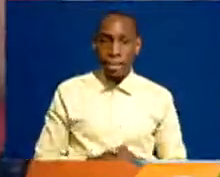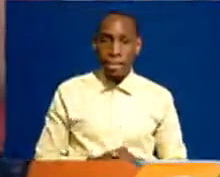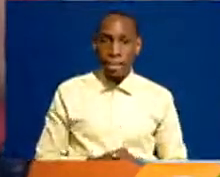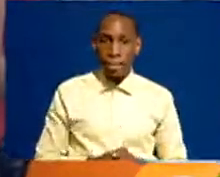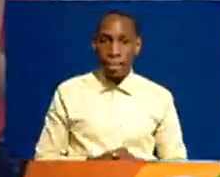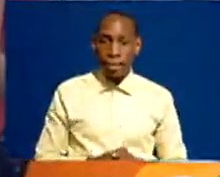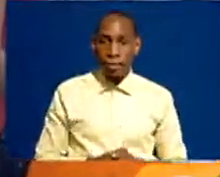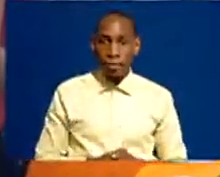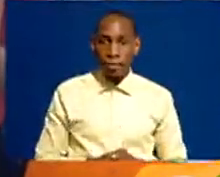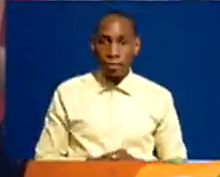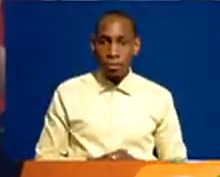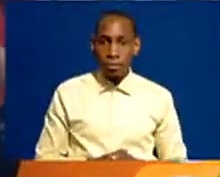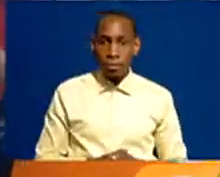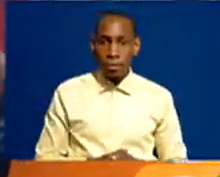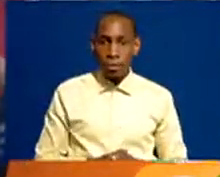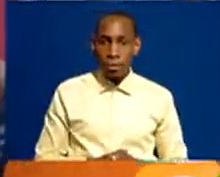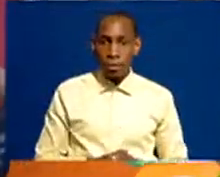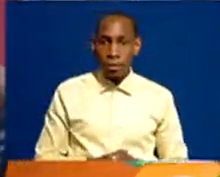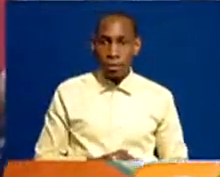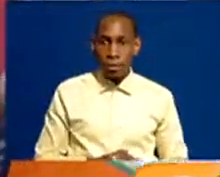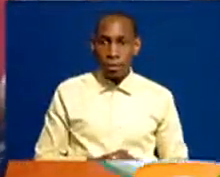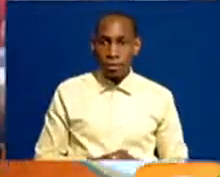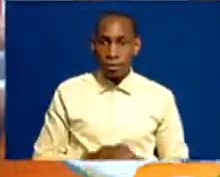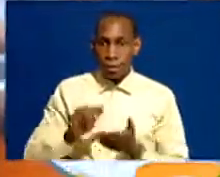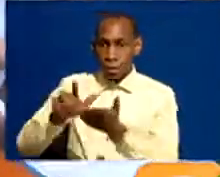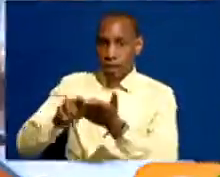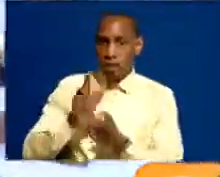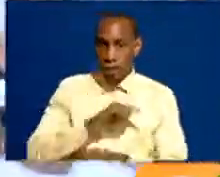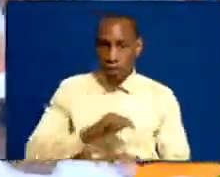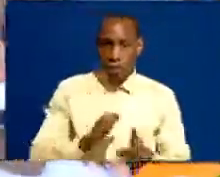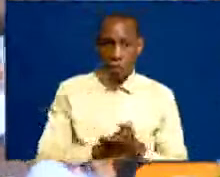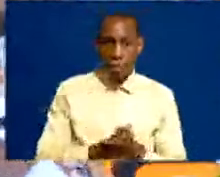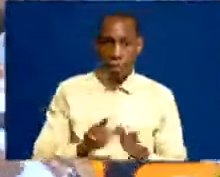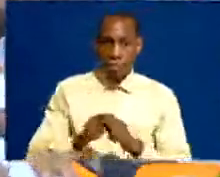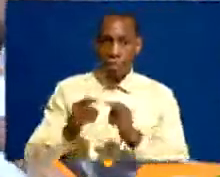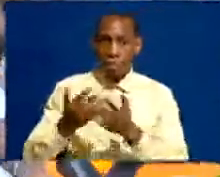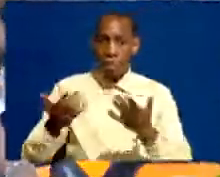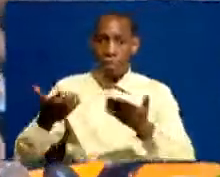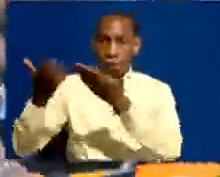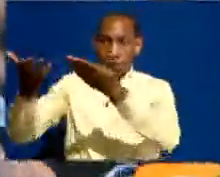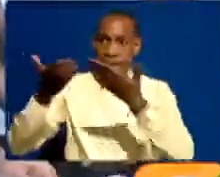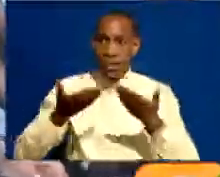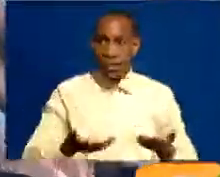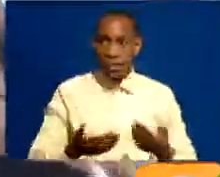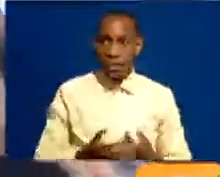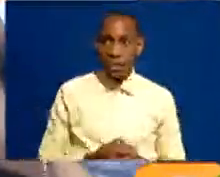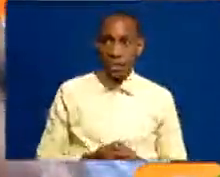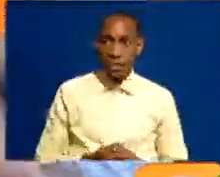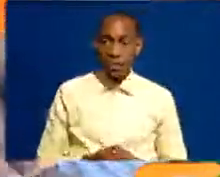So nakuwa niko na ule deni ananipatia huku na niko na kamzigo naleta kidogo sasa.